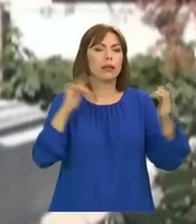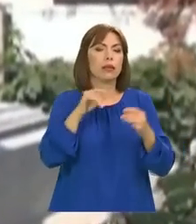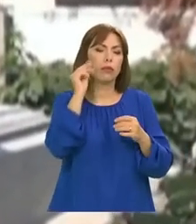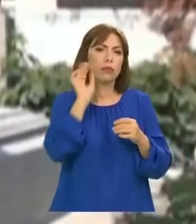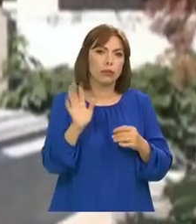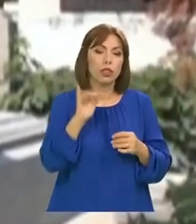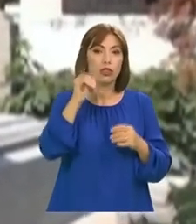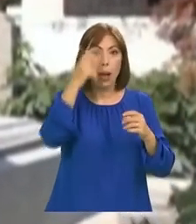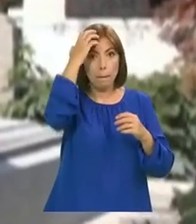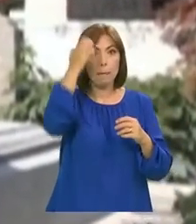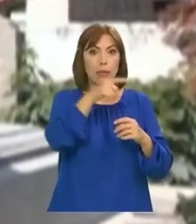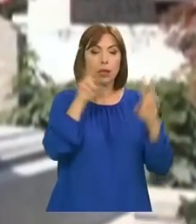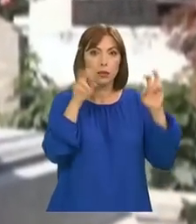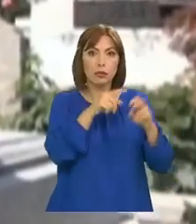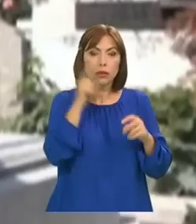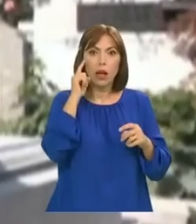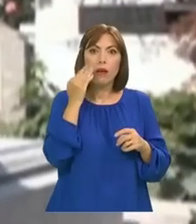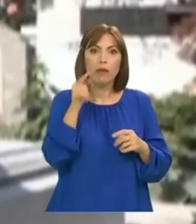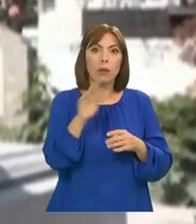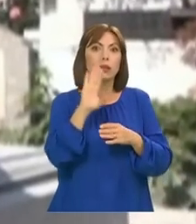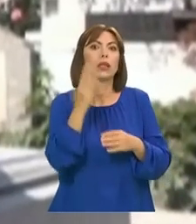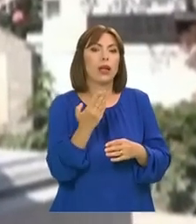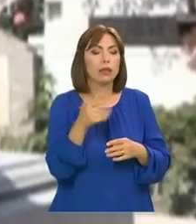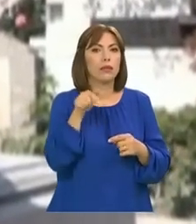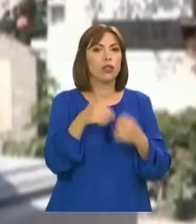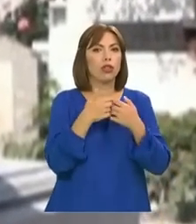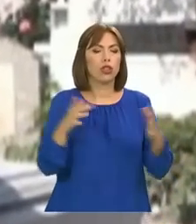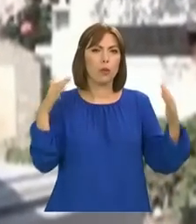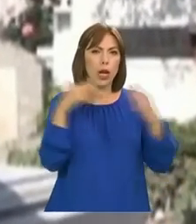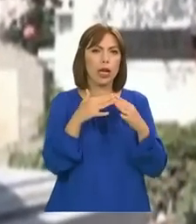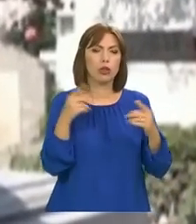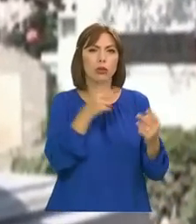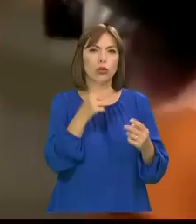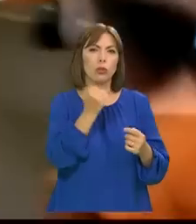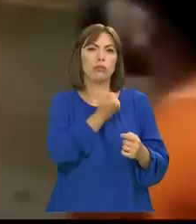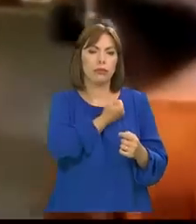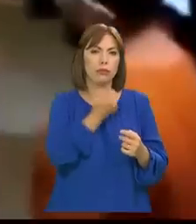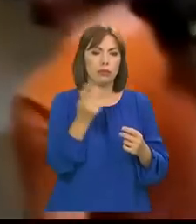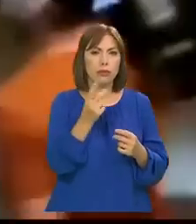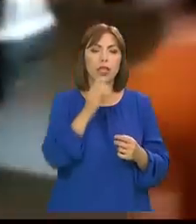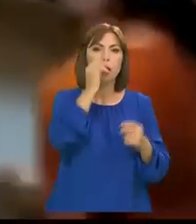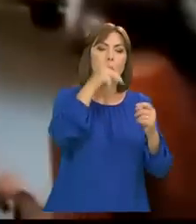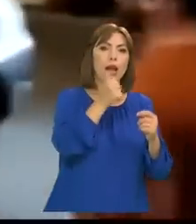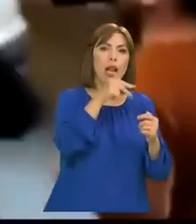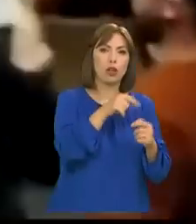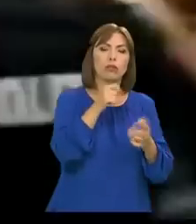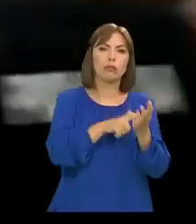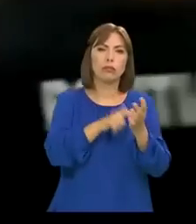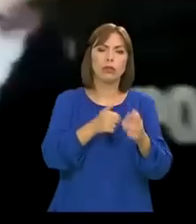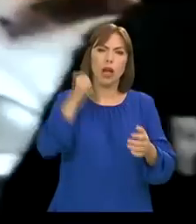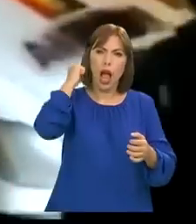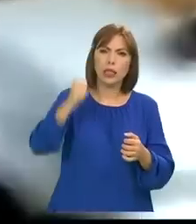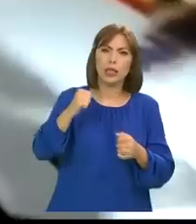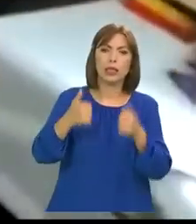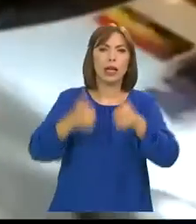și așa împăratul și-a dat seama că femeia l-a trădat. De aici a început războiul între cei doi interlopi. Ioan Anton a cerut asasinarea rivalului